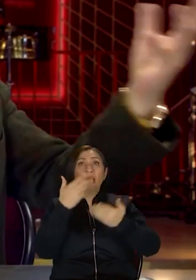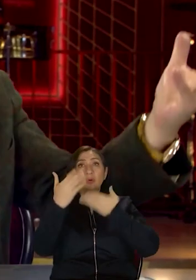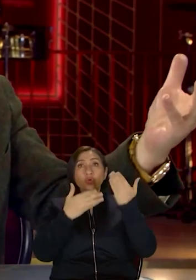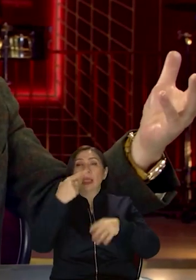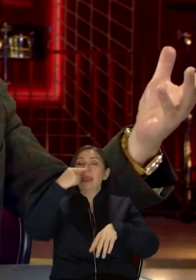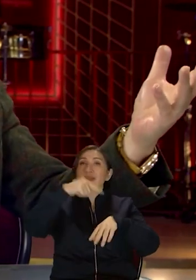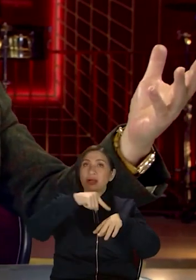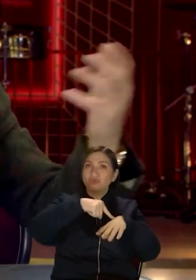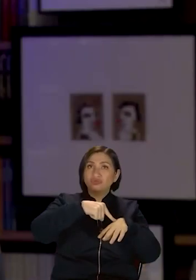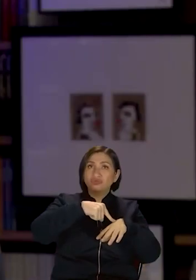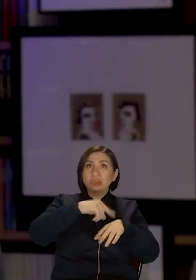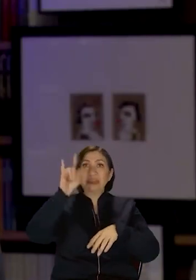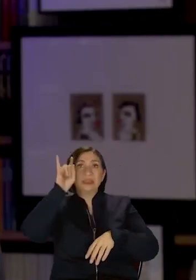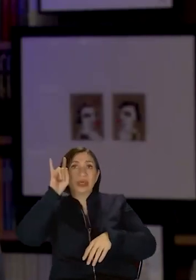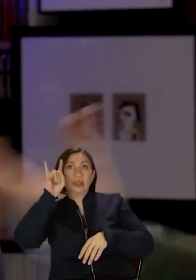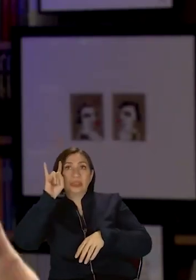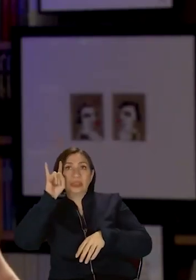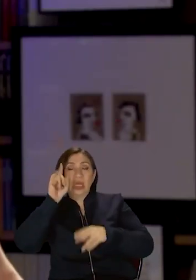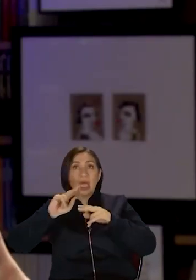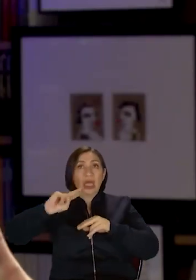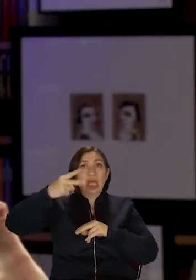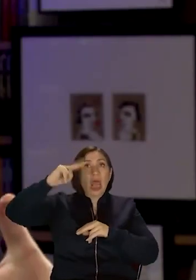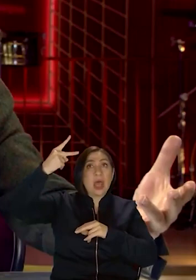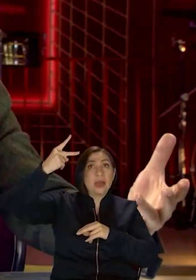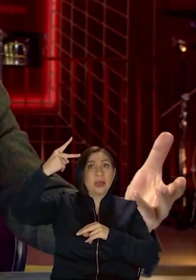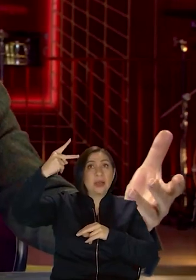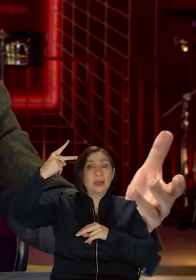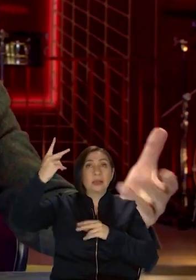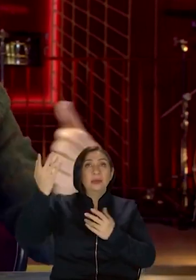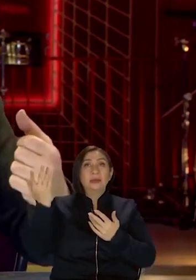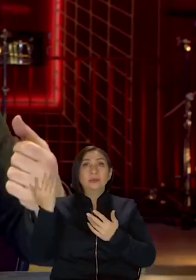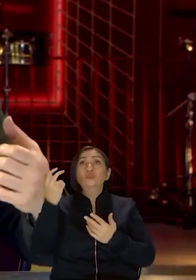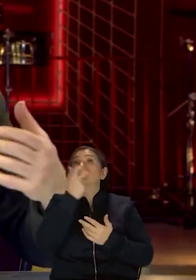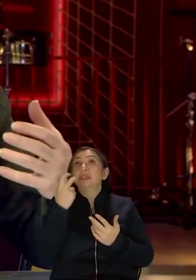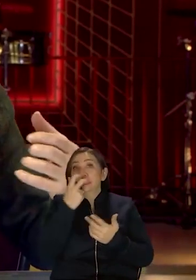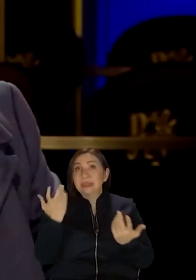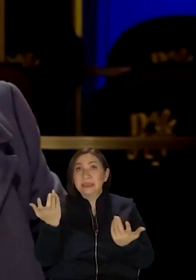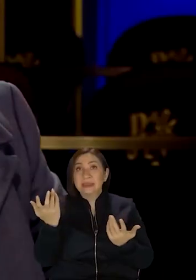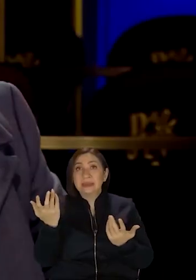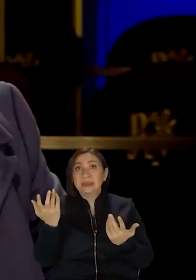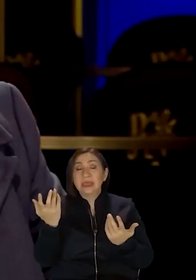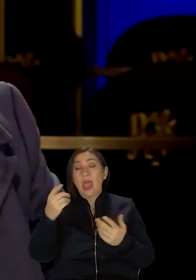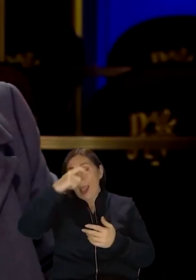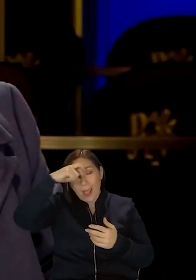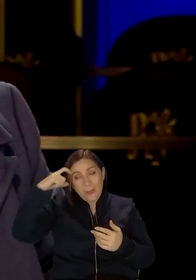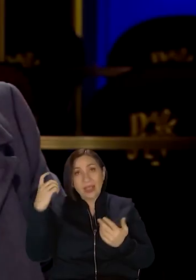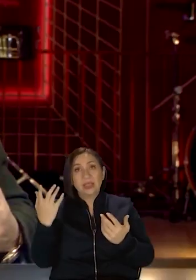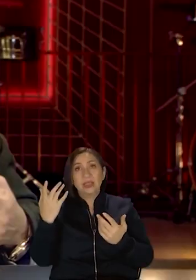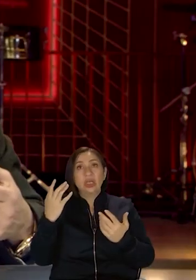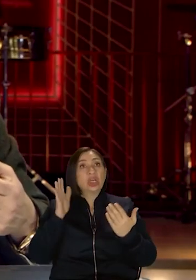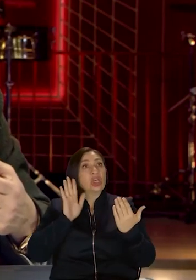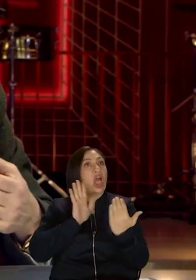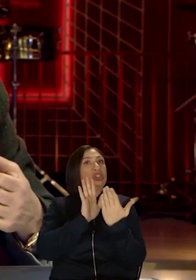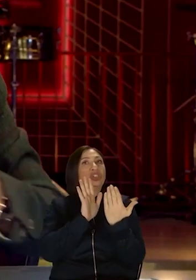İşte inanç, kıskançlık, kariyer sevdası, müzik, emek,